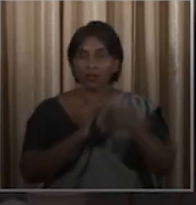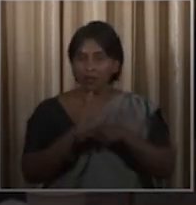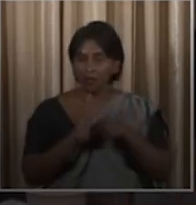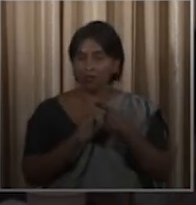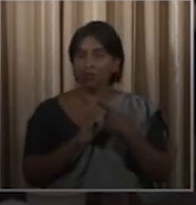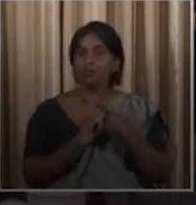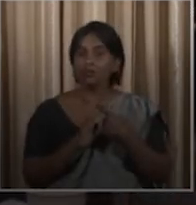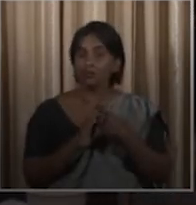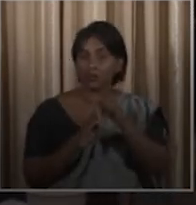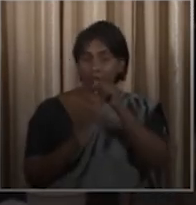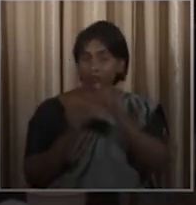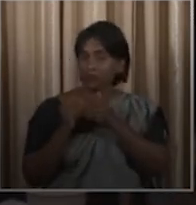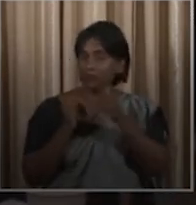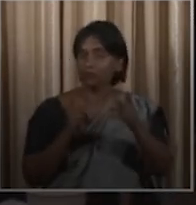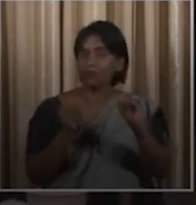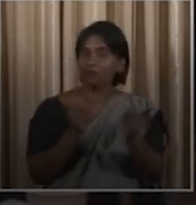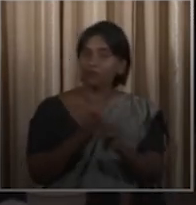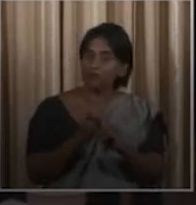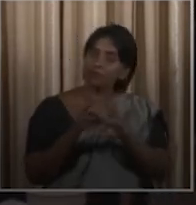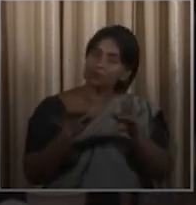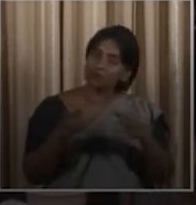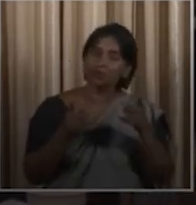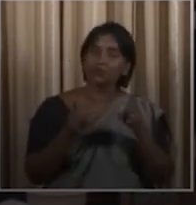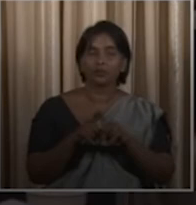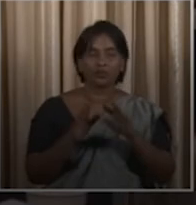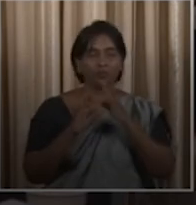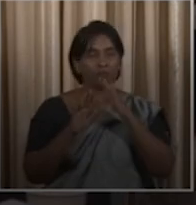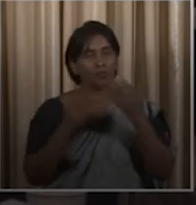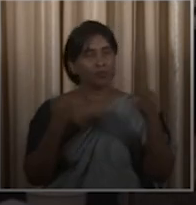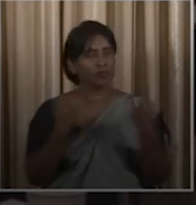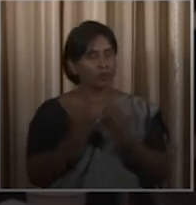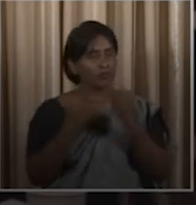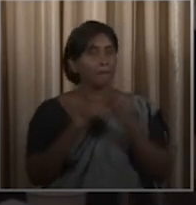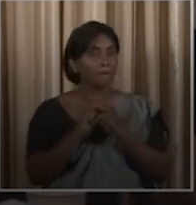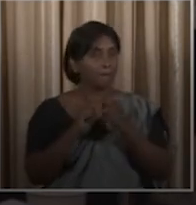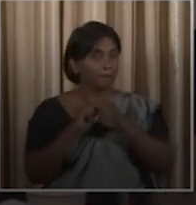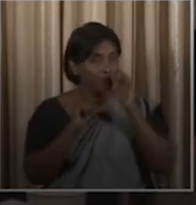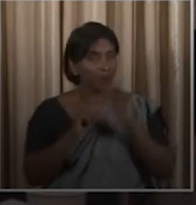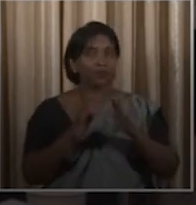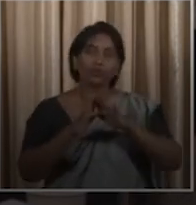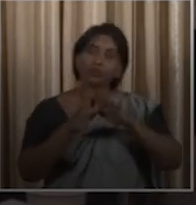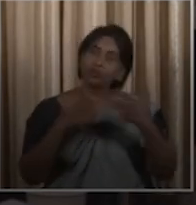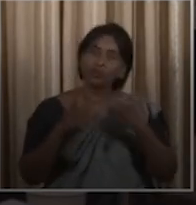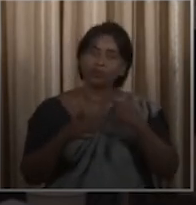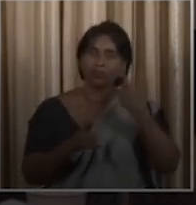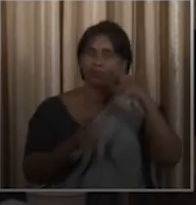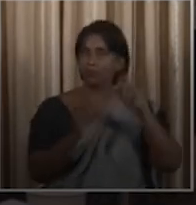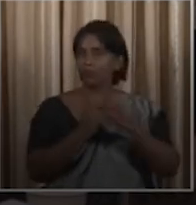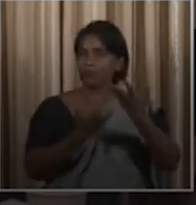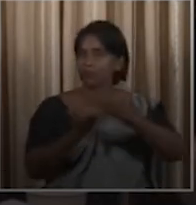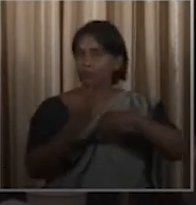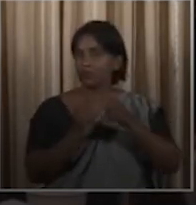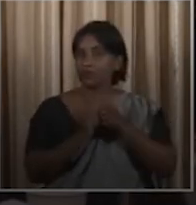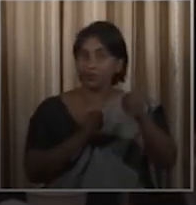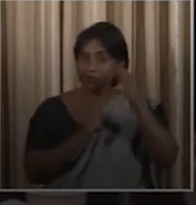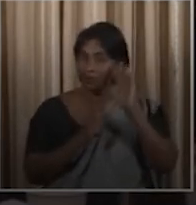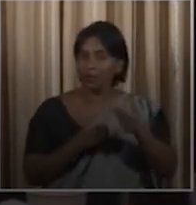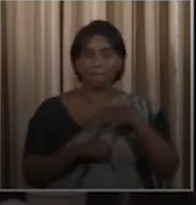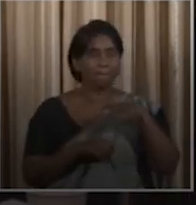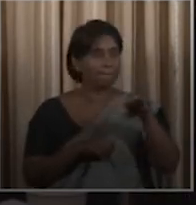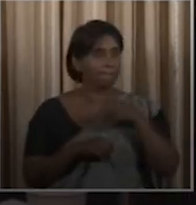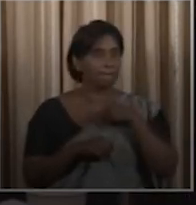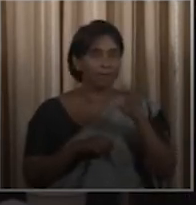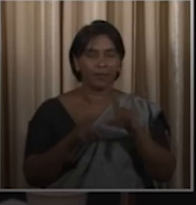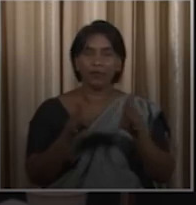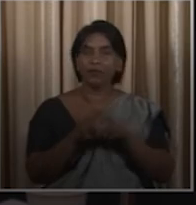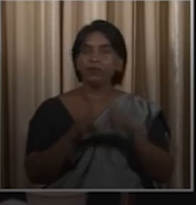pecanda katte itu, kawara akar getum kari tatu kerat, kawara akar nusan sukar tatu kerat tapi ane kete ikangga ne, eh mat tatu kapirate eti novi